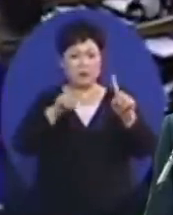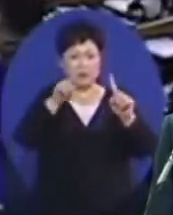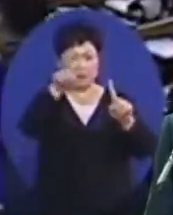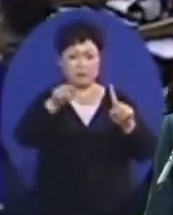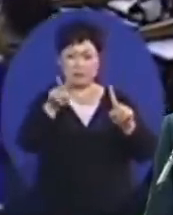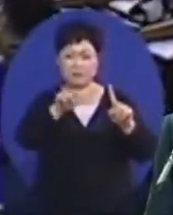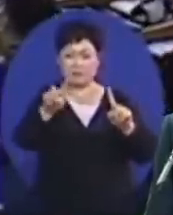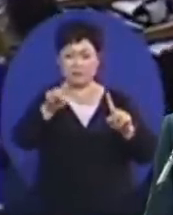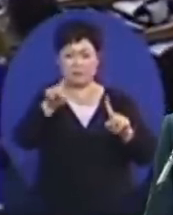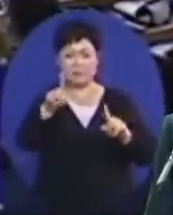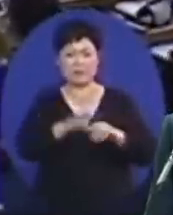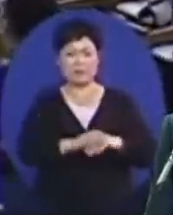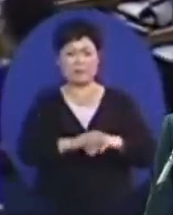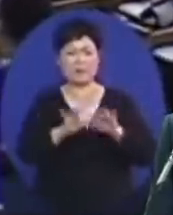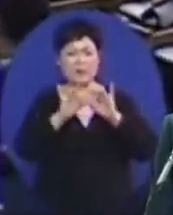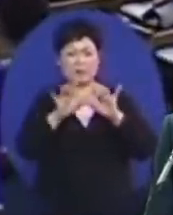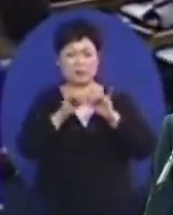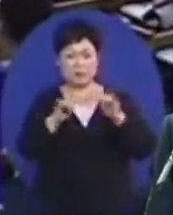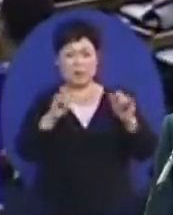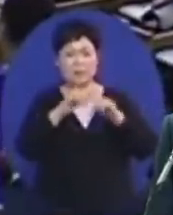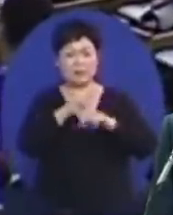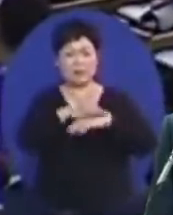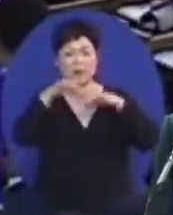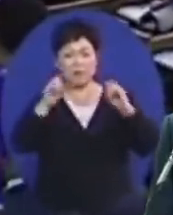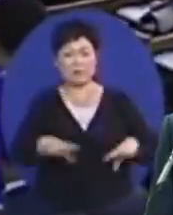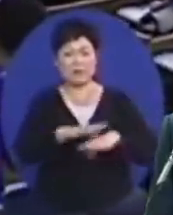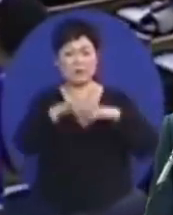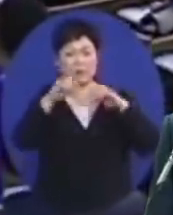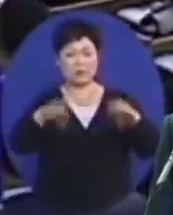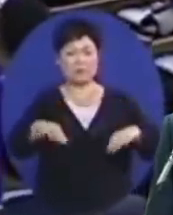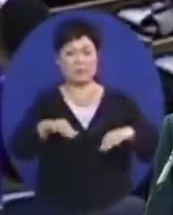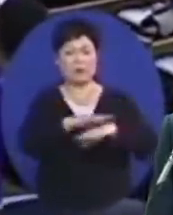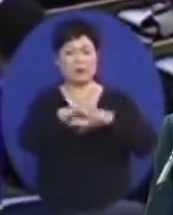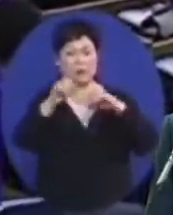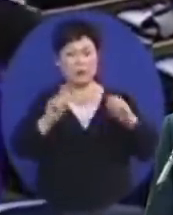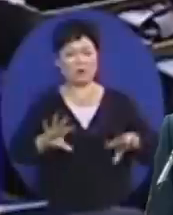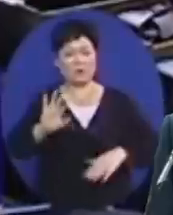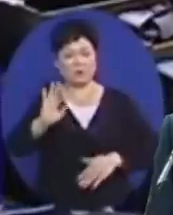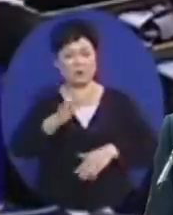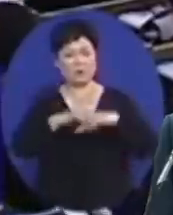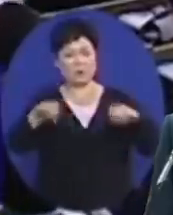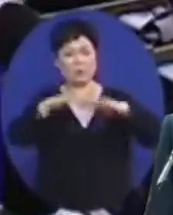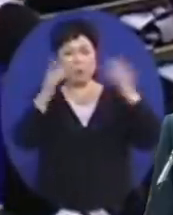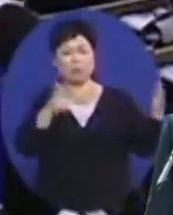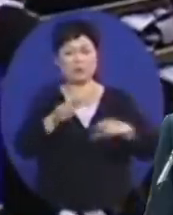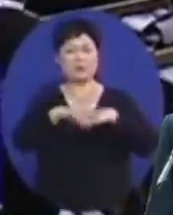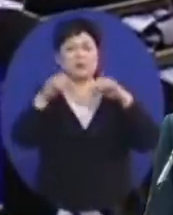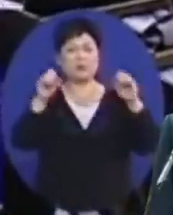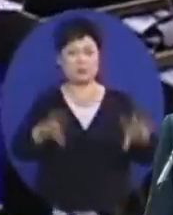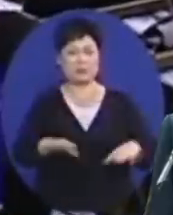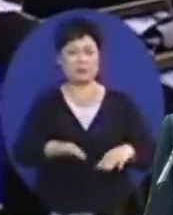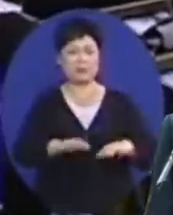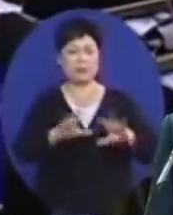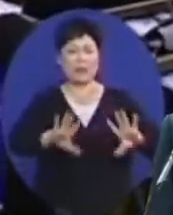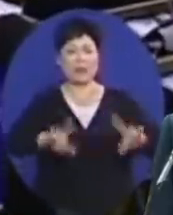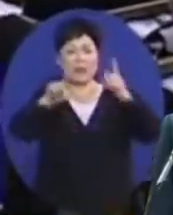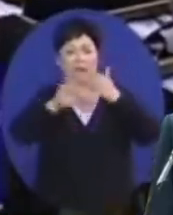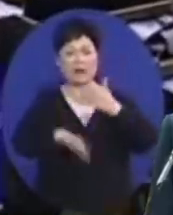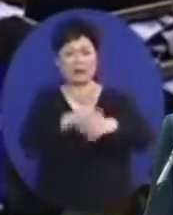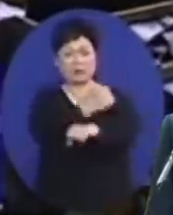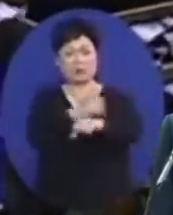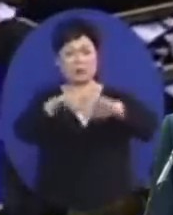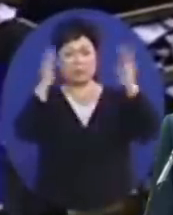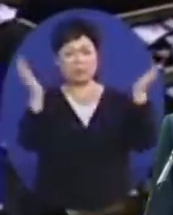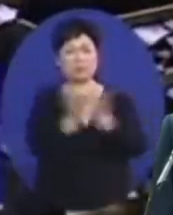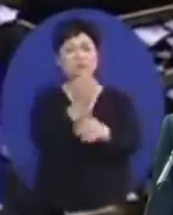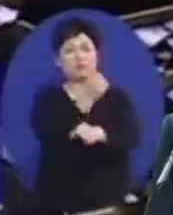읽어보십시다. 전도자가 이르되 헛되고 헛되며 헛되고 헛되니 모든 것이 헛되도다. 해 아래서